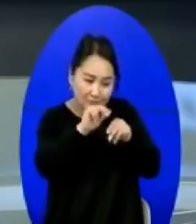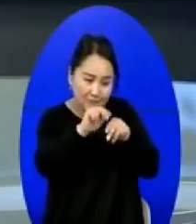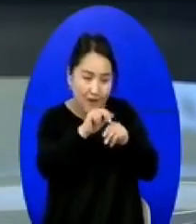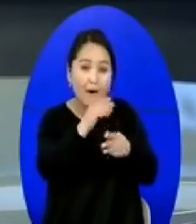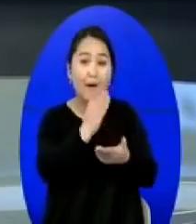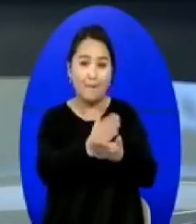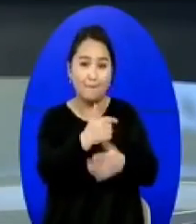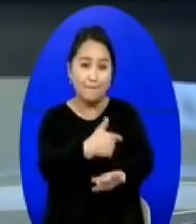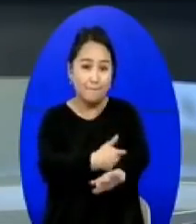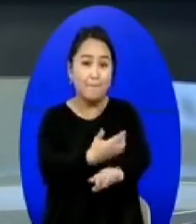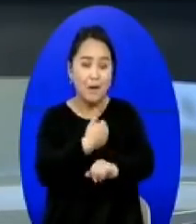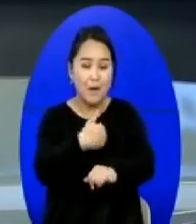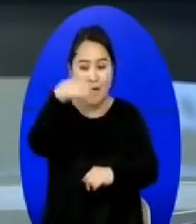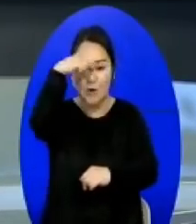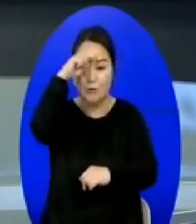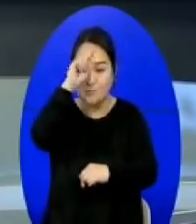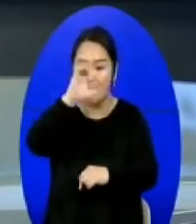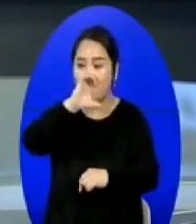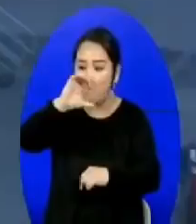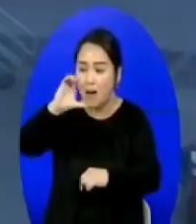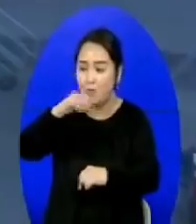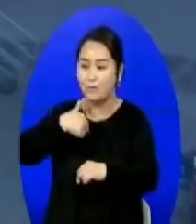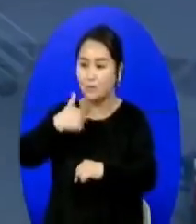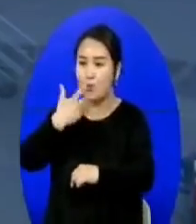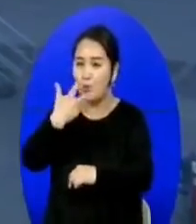мэндийн байгууллагуудын ажиглалтад байна.